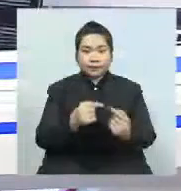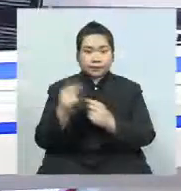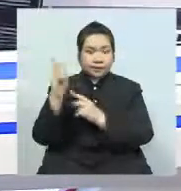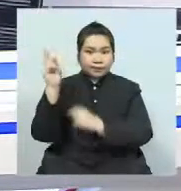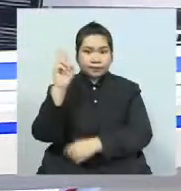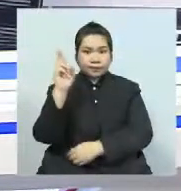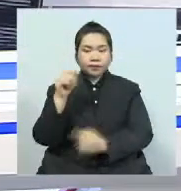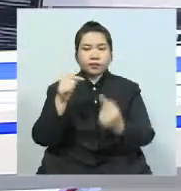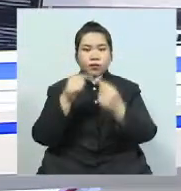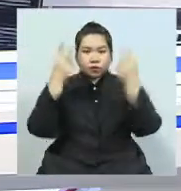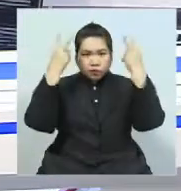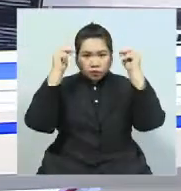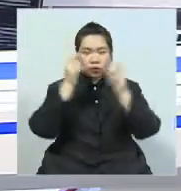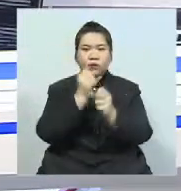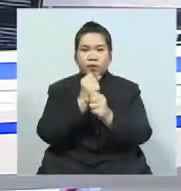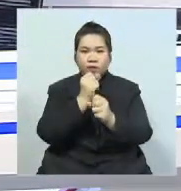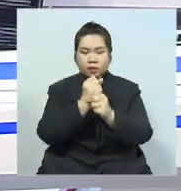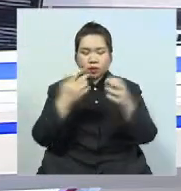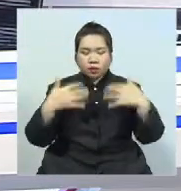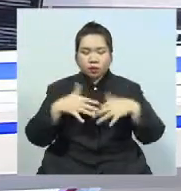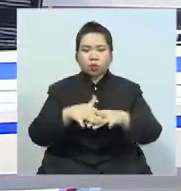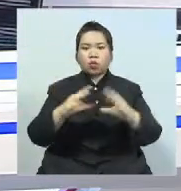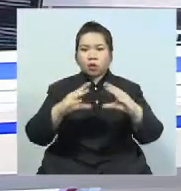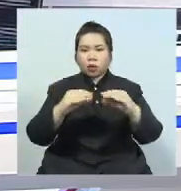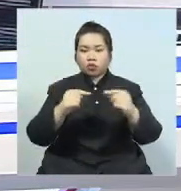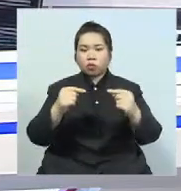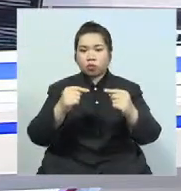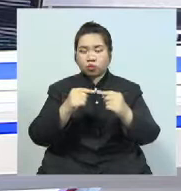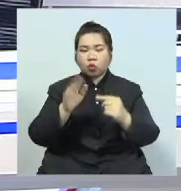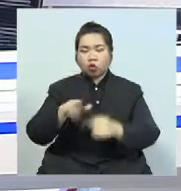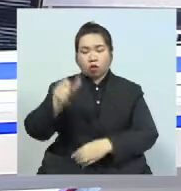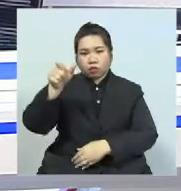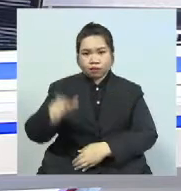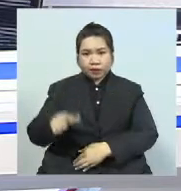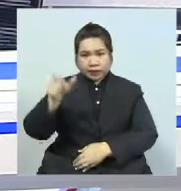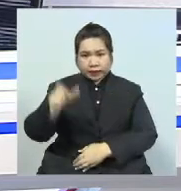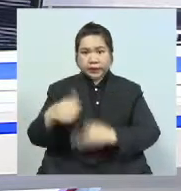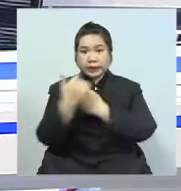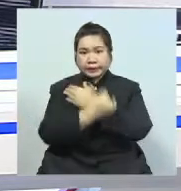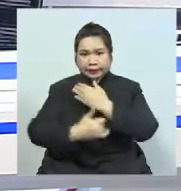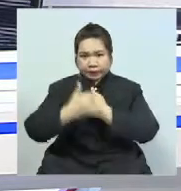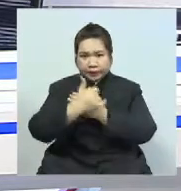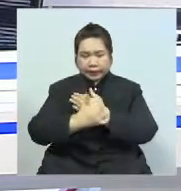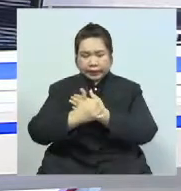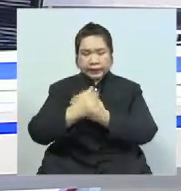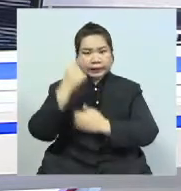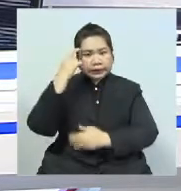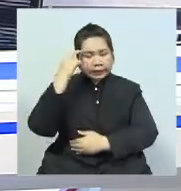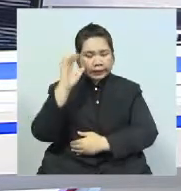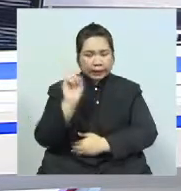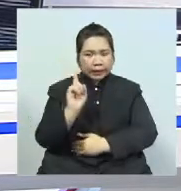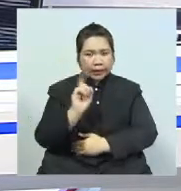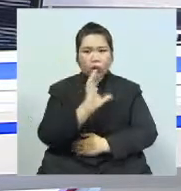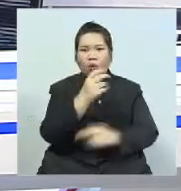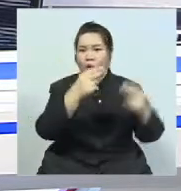คะช่วงนี้ติดตามภารกิจนายกรัฐมนตรีร่วมการประชุมสันติภาพปารีสณสาธารณรัฐฝรั่งเศสโดยหวังให้สงครามโลกครั้งที่1เป็นเ